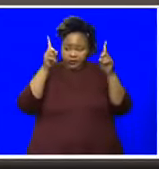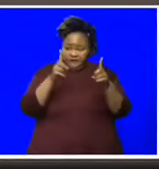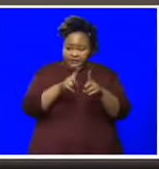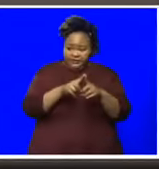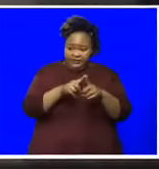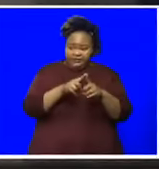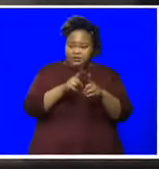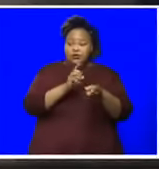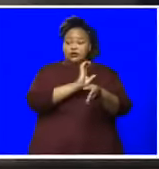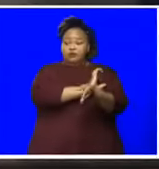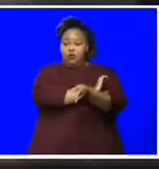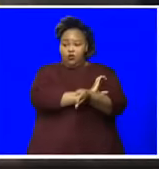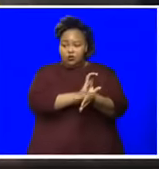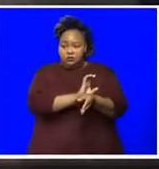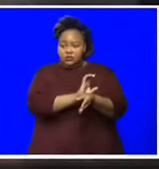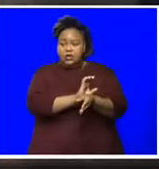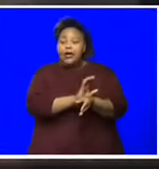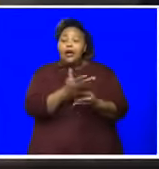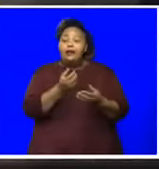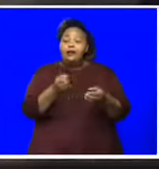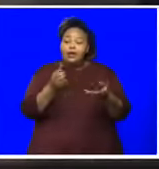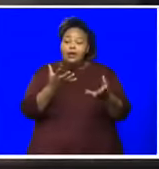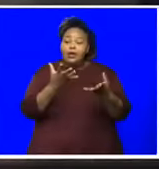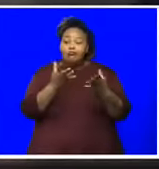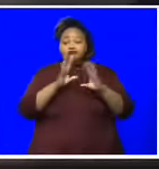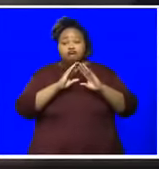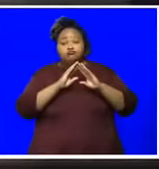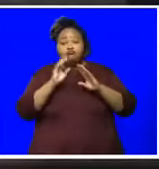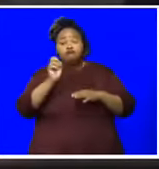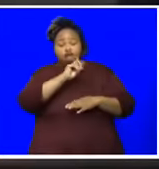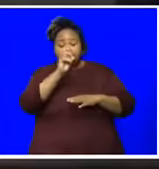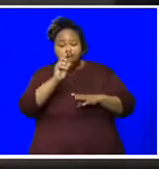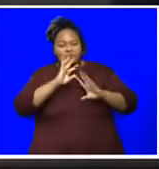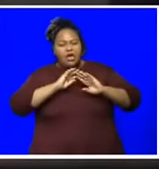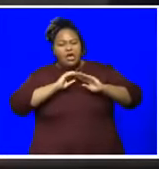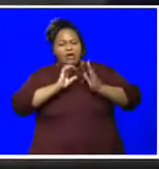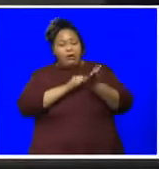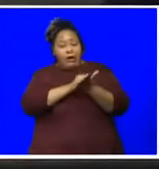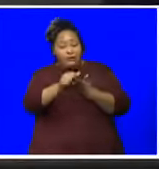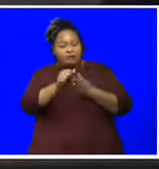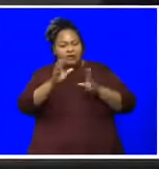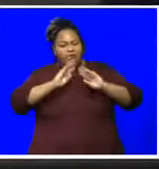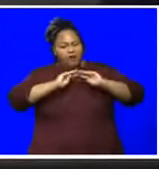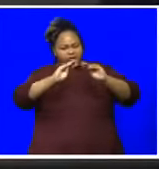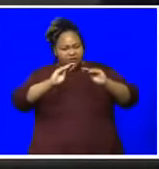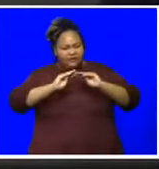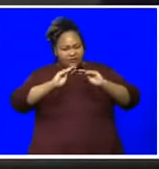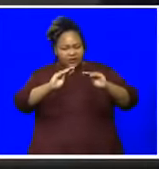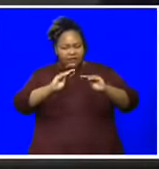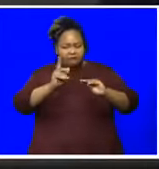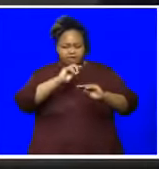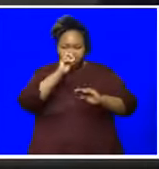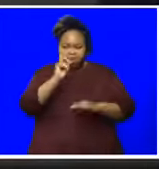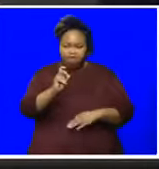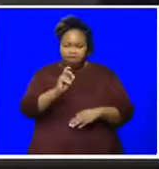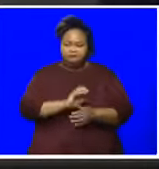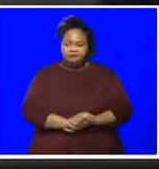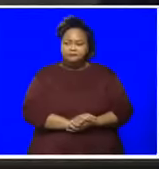i-component ya the culture. Ivakala imcoka kakhulu esiveni seMaswati timbunga tiyevakala